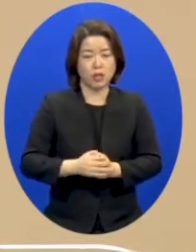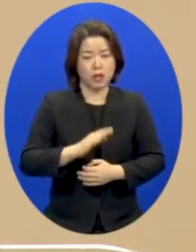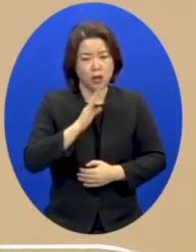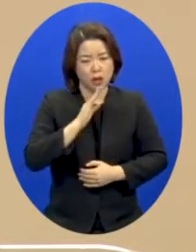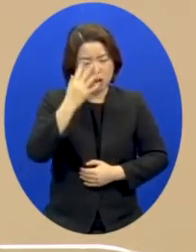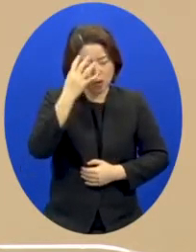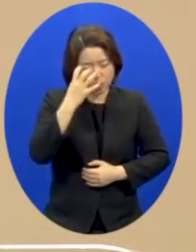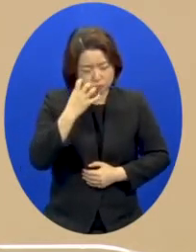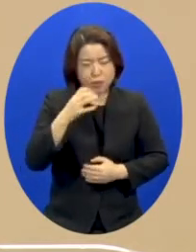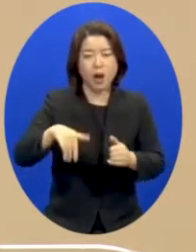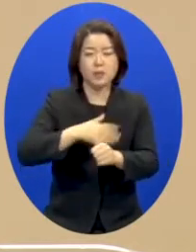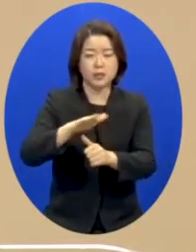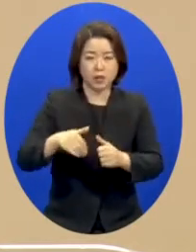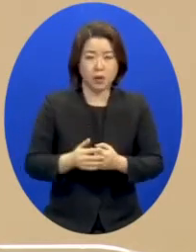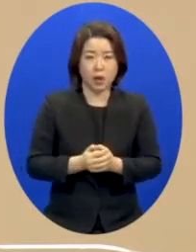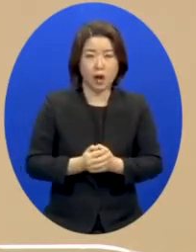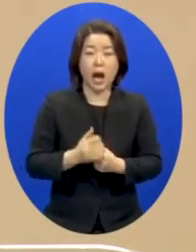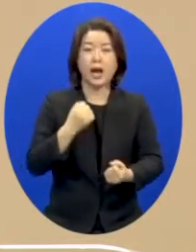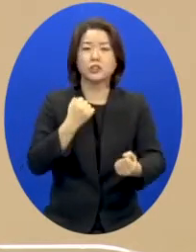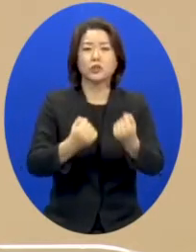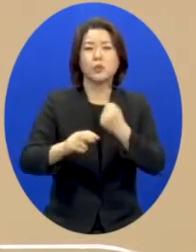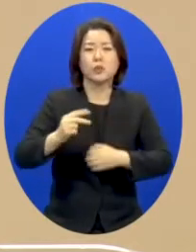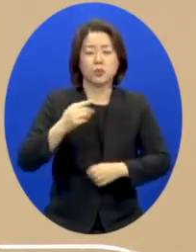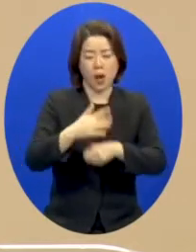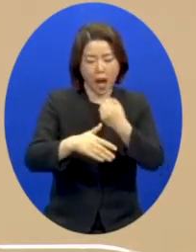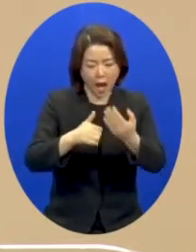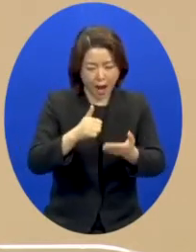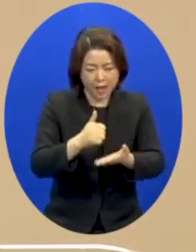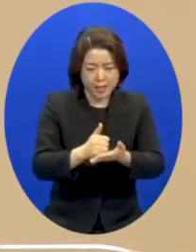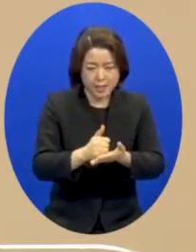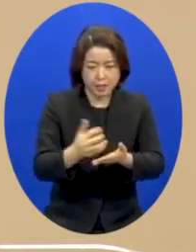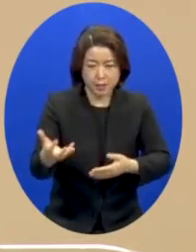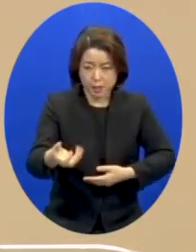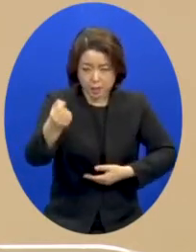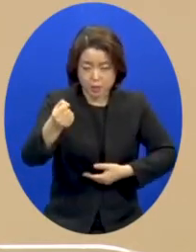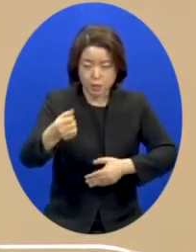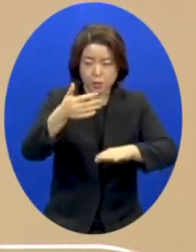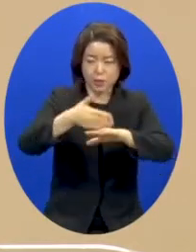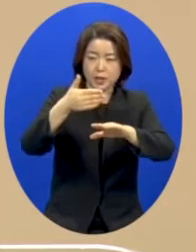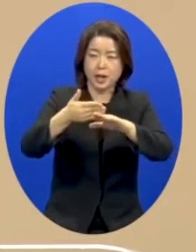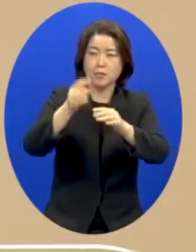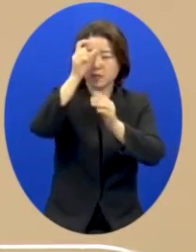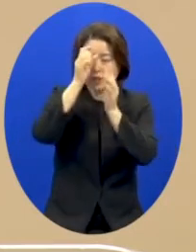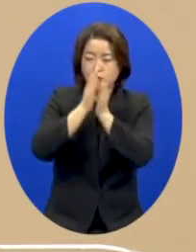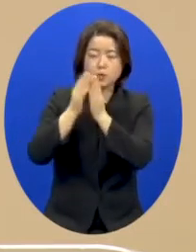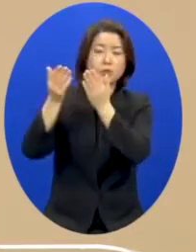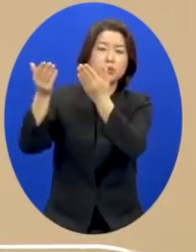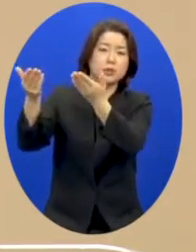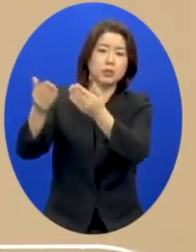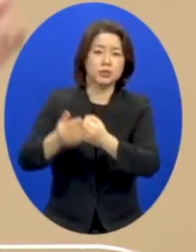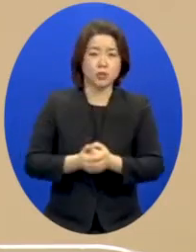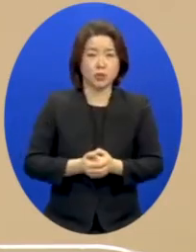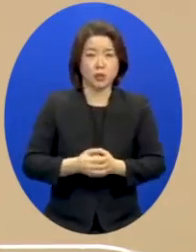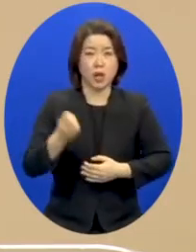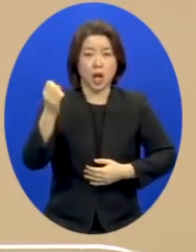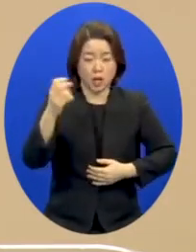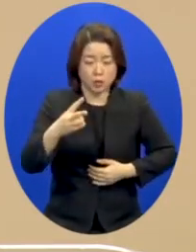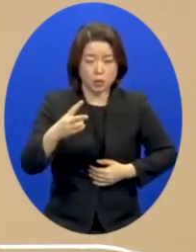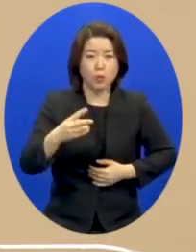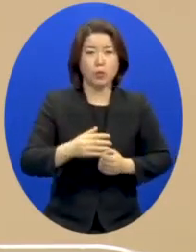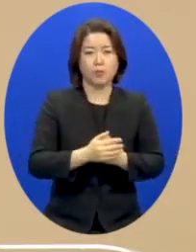거죠. 그런데 그걸 가지고 하나님께 감사 기도를 드리셨다 그랬어요. 그리고 오병이어의